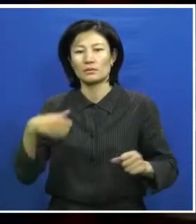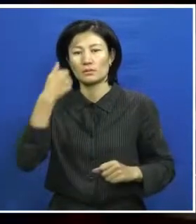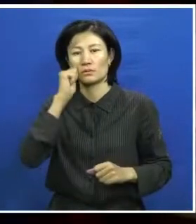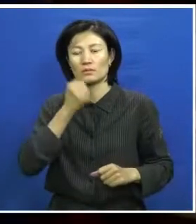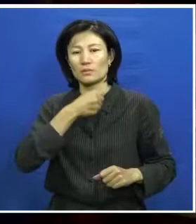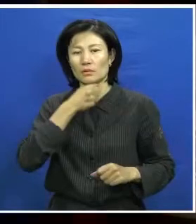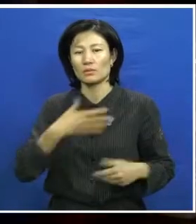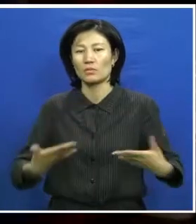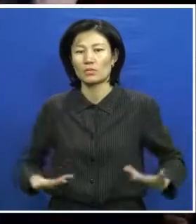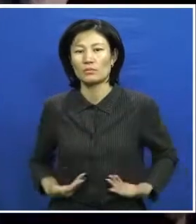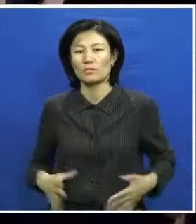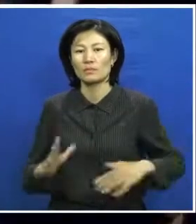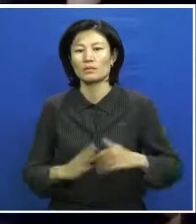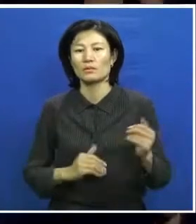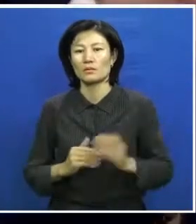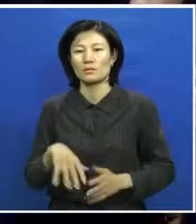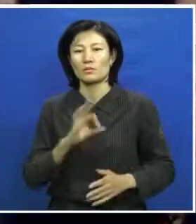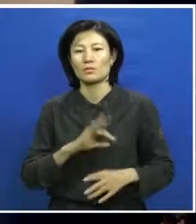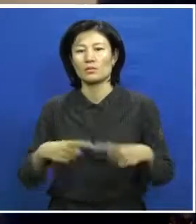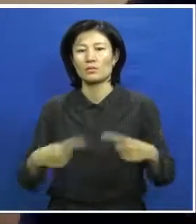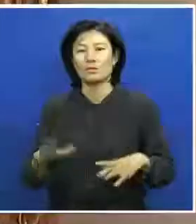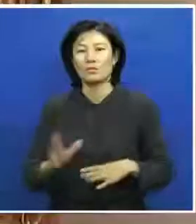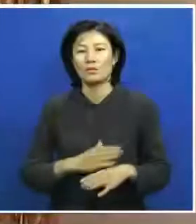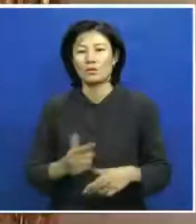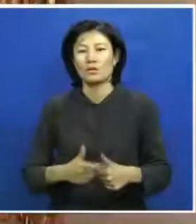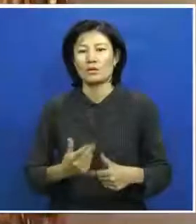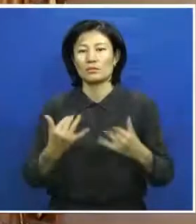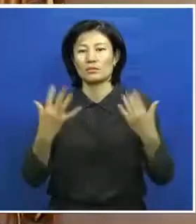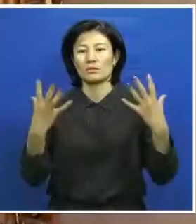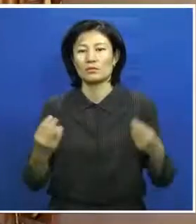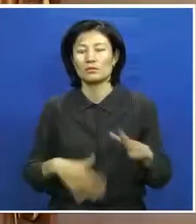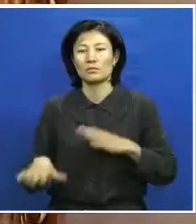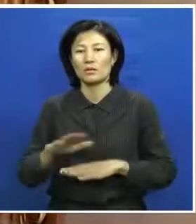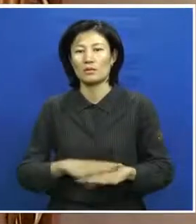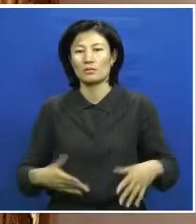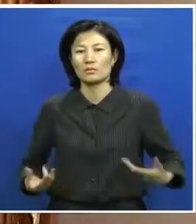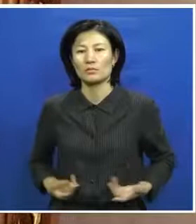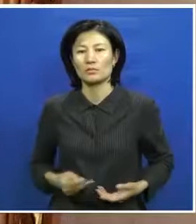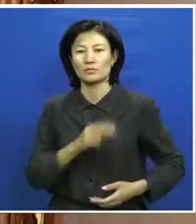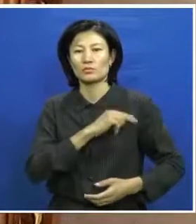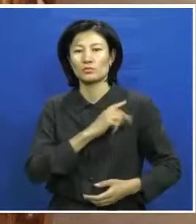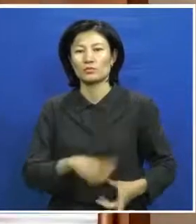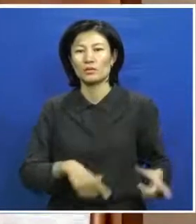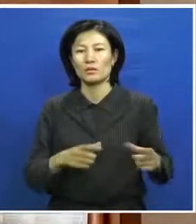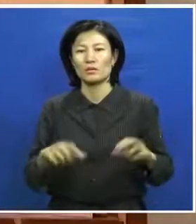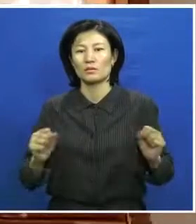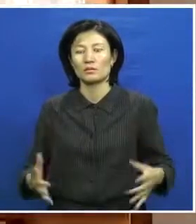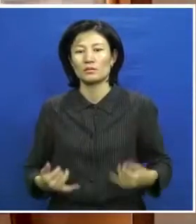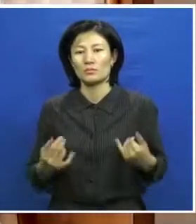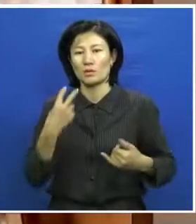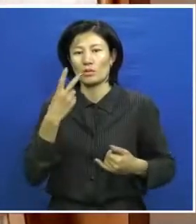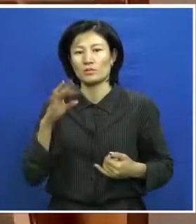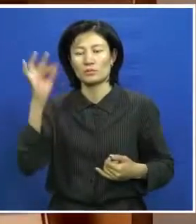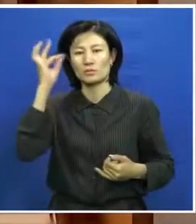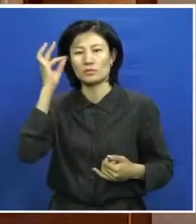өмірлік тәжірибелер мен тәлім-тағылымдарының орны бөлек. Атаулы күні қала әкімі бүкіл өмірін қажырлы еңбекке арнаған қарттарға құрмет көрсетіп,